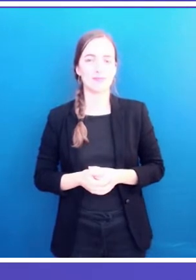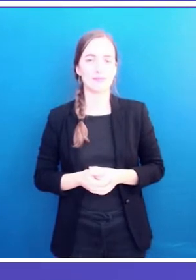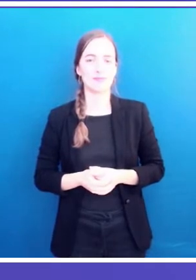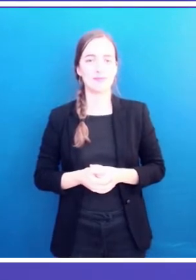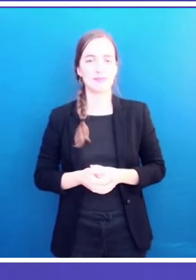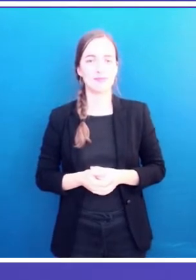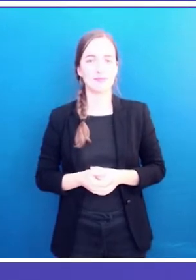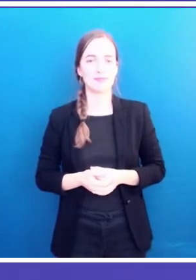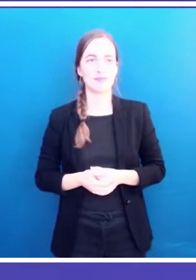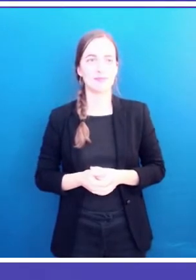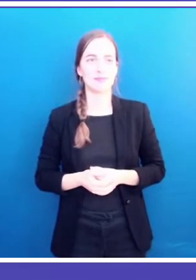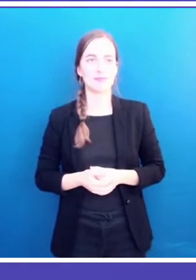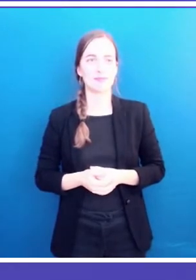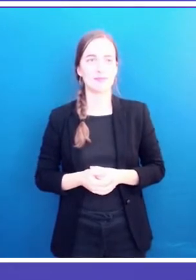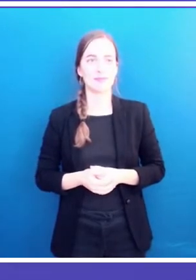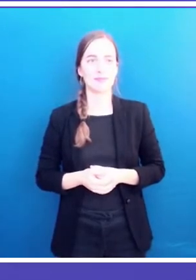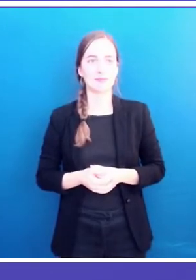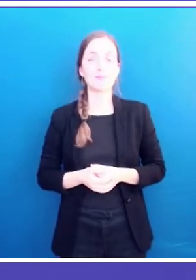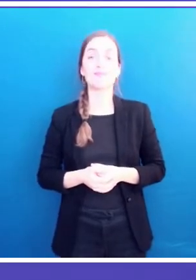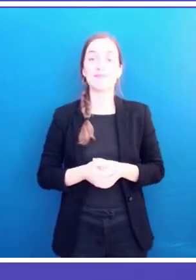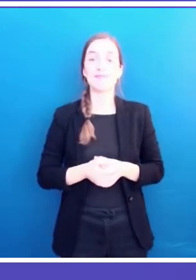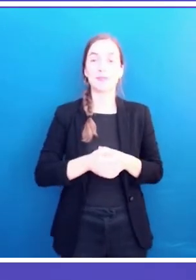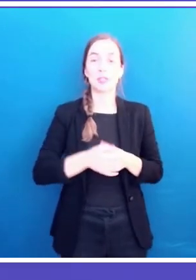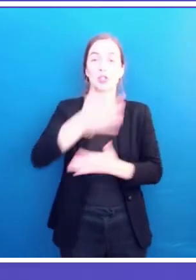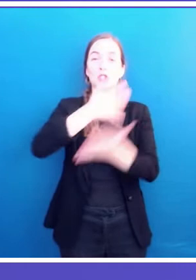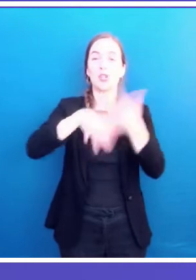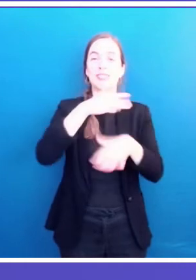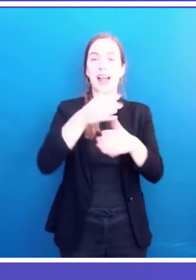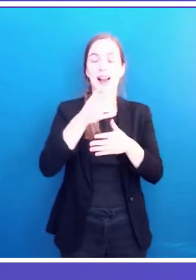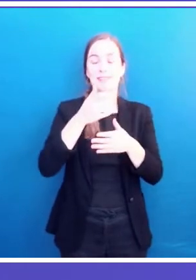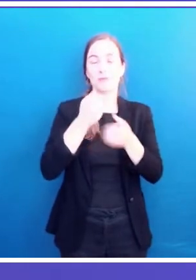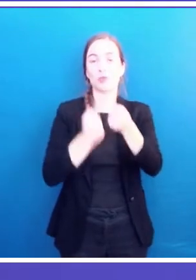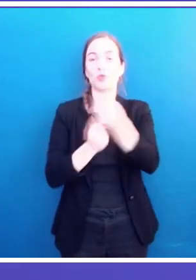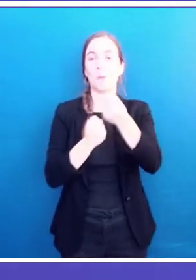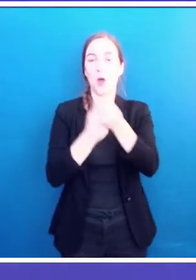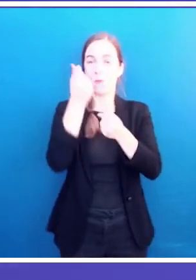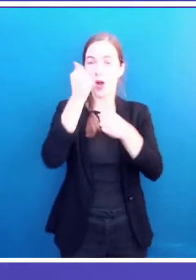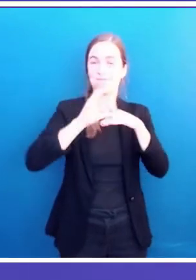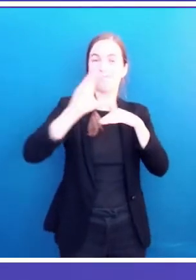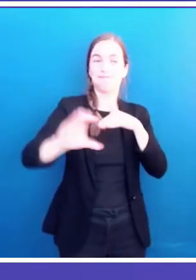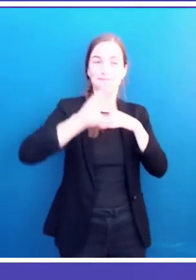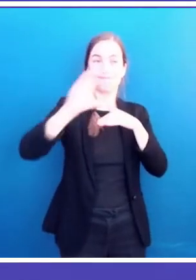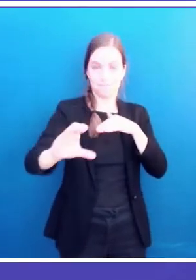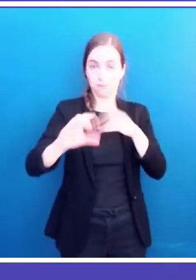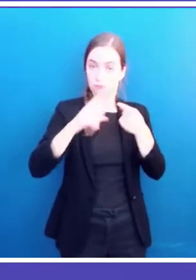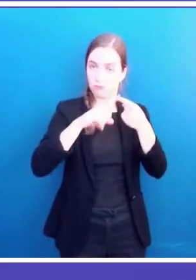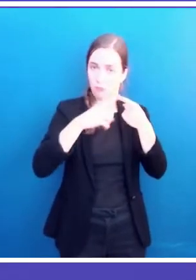مع المواطنين ومع غيرها من الأنشطة الأخرى التي